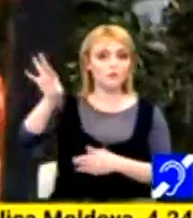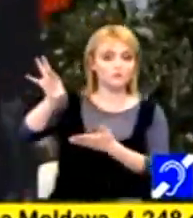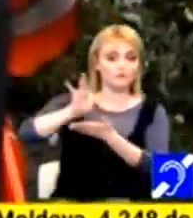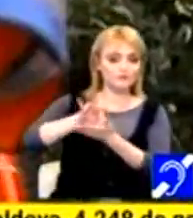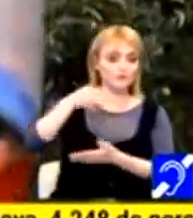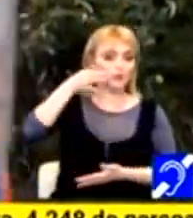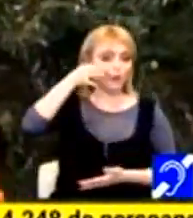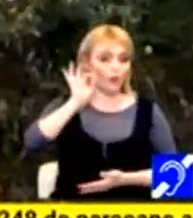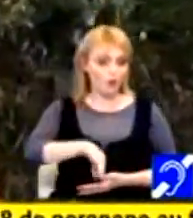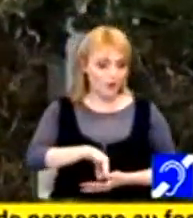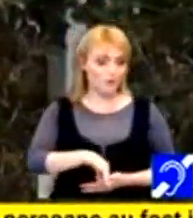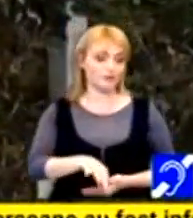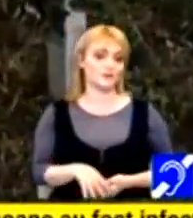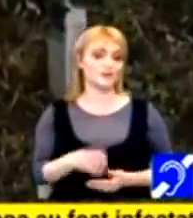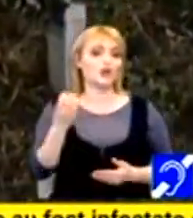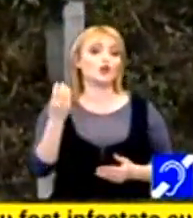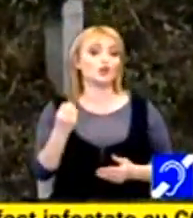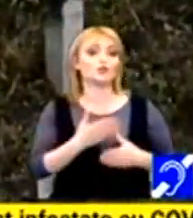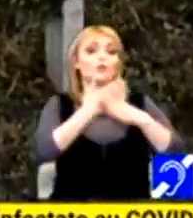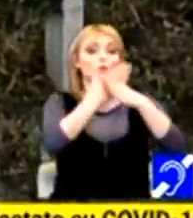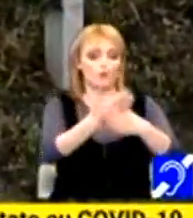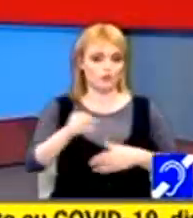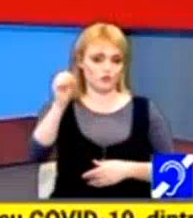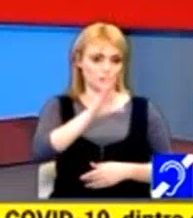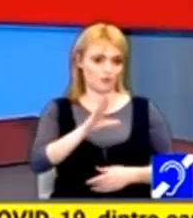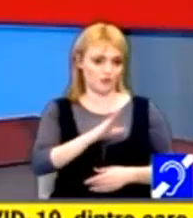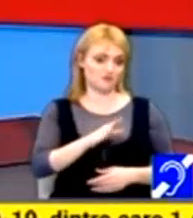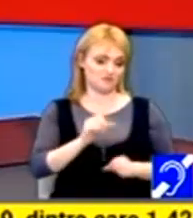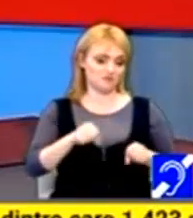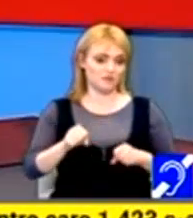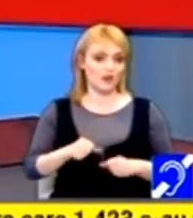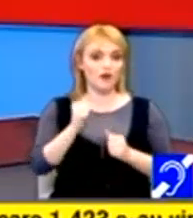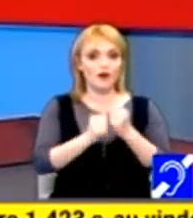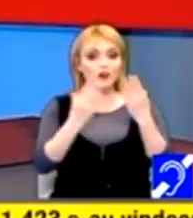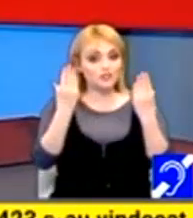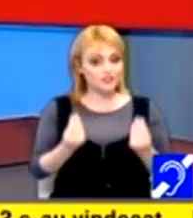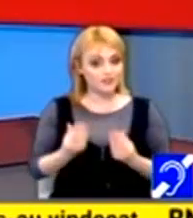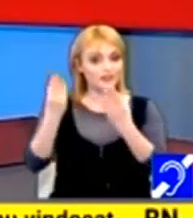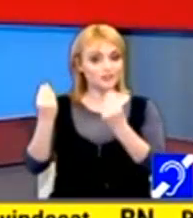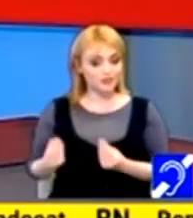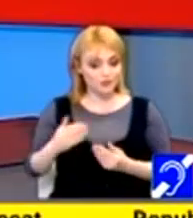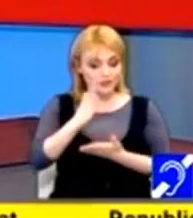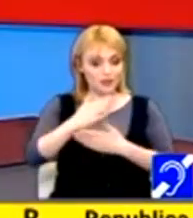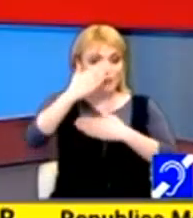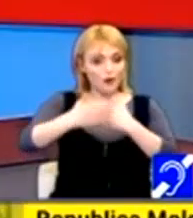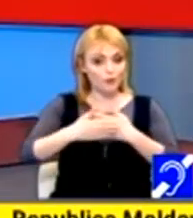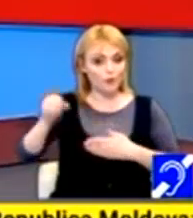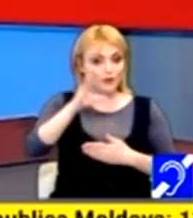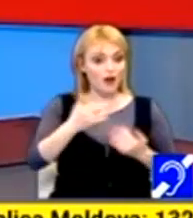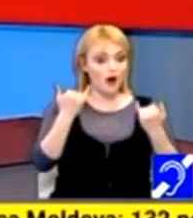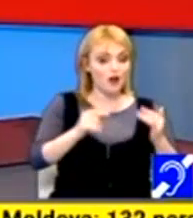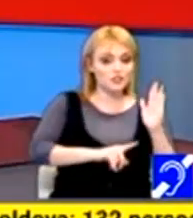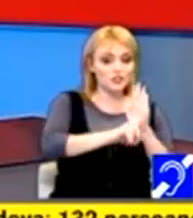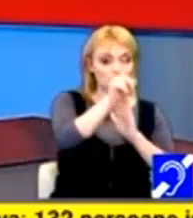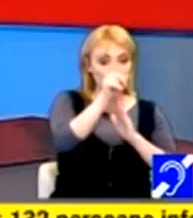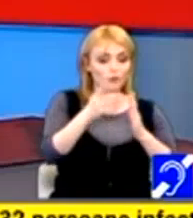statele europene, dar și cu sprijinul european. Zi de zi suntem mai aproape de Uniunea Europeană. Astăzi dăm startul